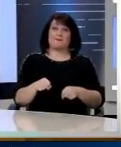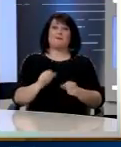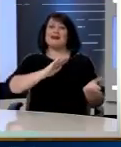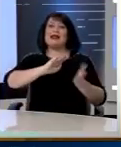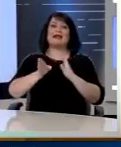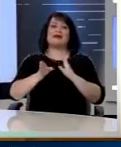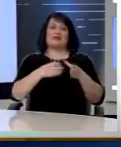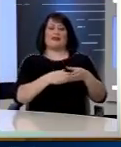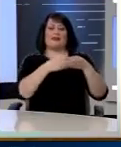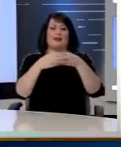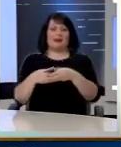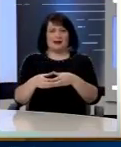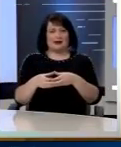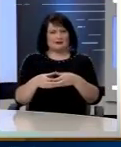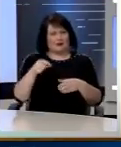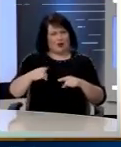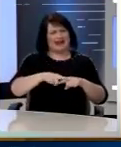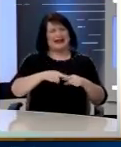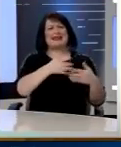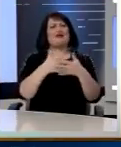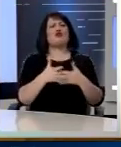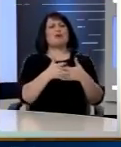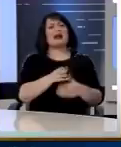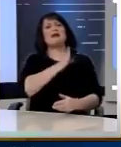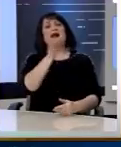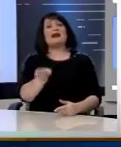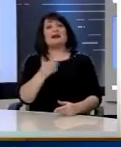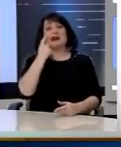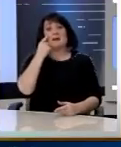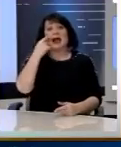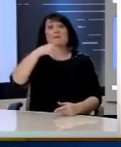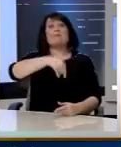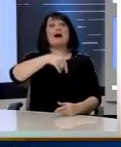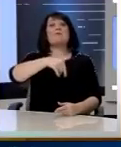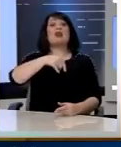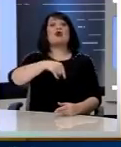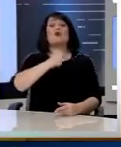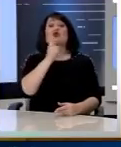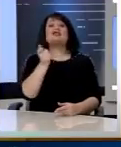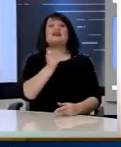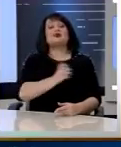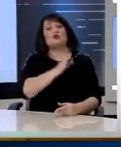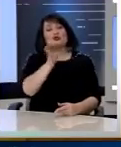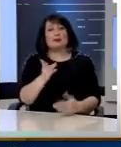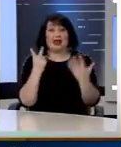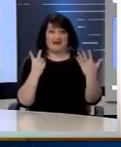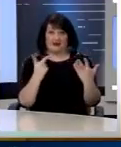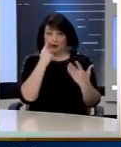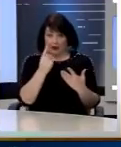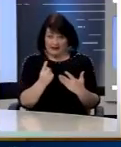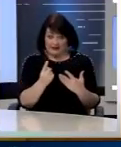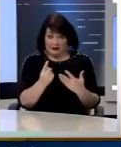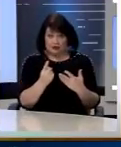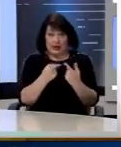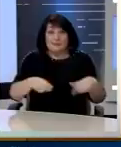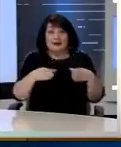μετάβαση στελεχών των ΕΑΣ σε εγκαταστάσεις εταιρείας Olympic Industries SA του Βασίλη Παπαδόπουλου στην Αξιούπολη Κιλκής. Σε 7 Νοεμβρίου η